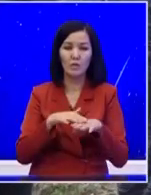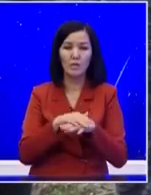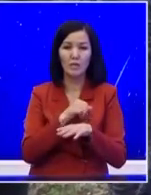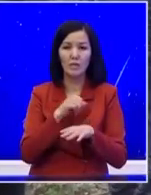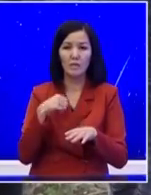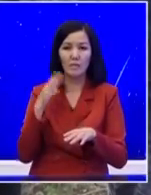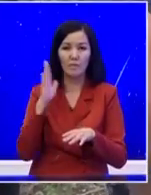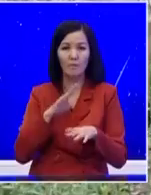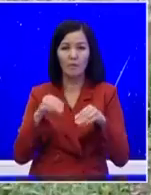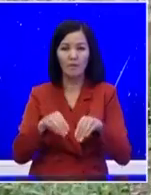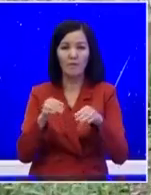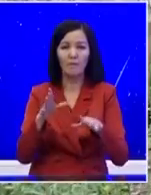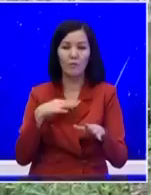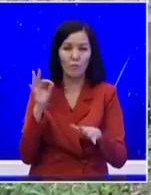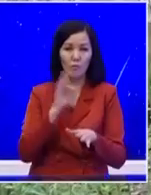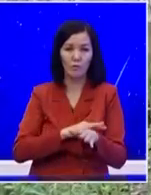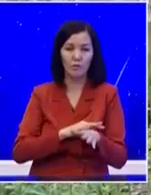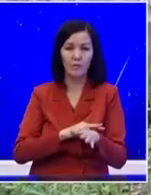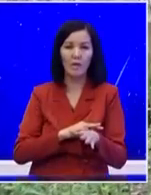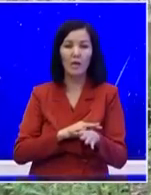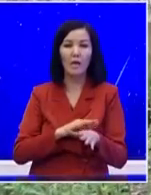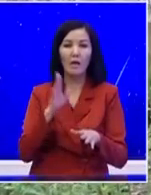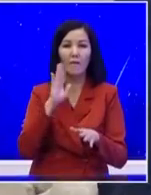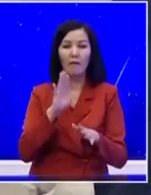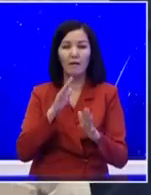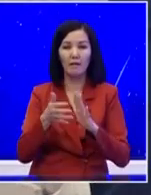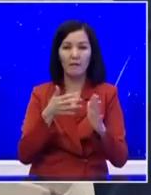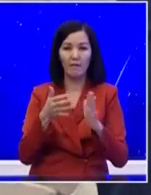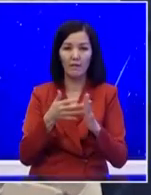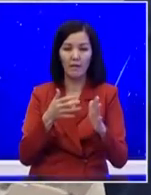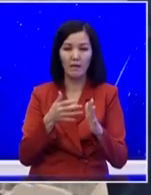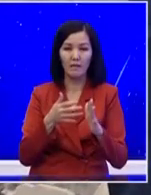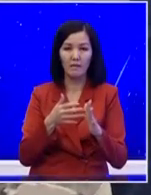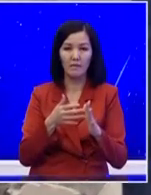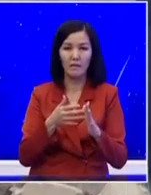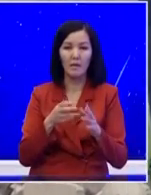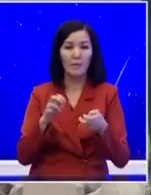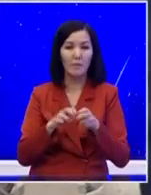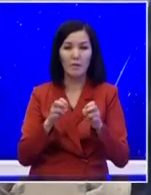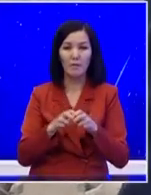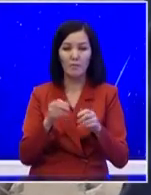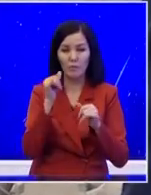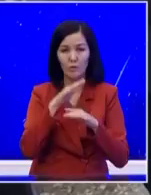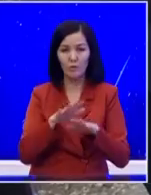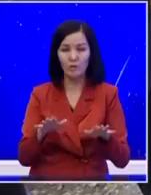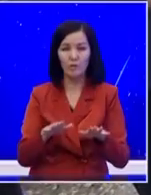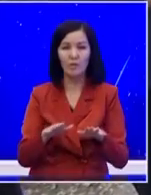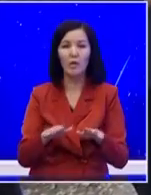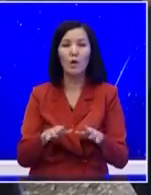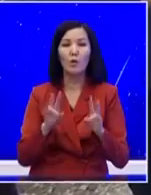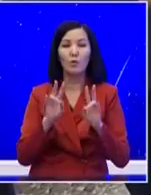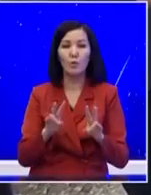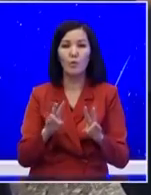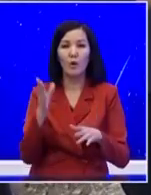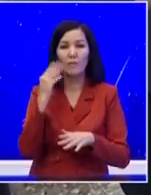поливают рассаду. Отсюда и возникают перебои. Однако перекладыванием ответственности не решишь проблему. Усложняет положение зависимость